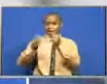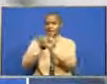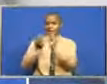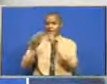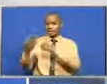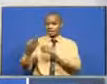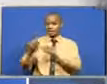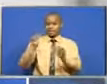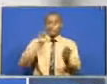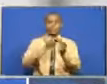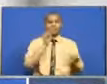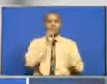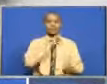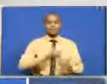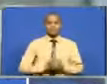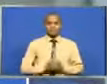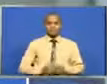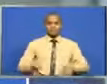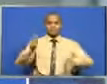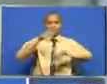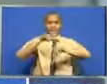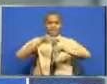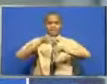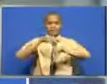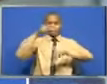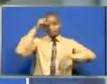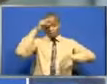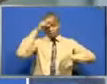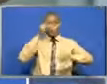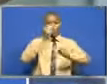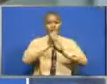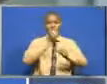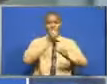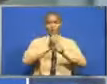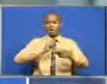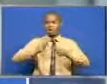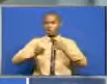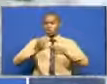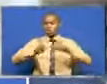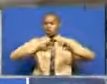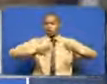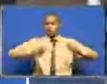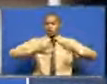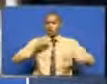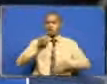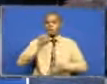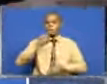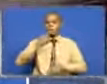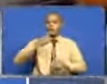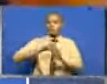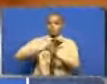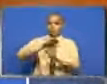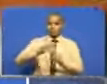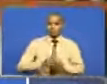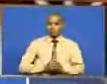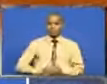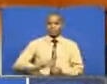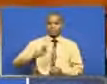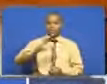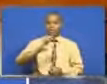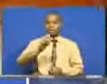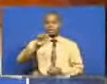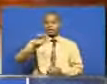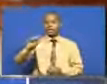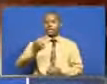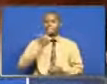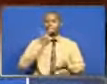Huku ulimwengu ukifanya halahala kutafuta chanjo ya ugonjwa wa COVID-19, katibu mkuu mwandamizi wa Wizara ya Afya Daktari Masi Mwangangi